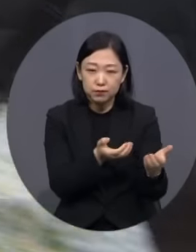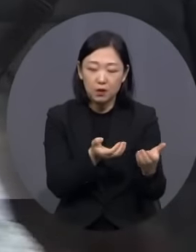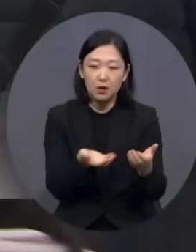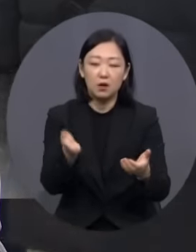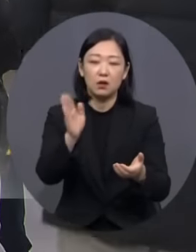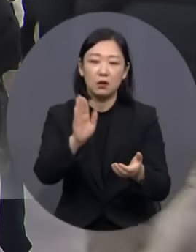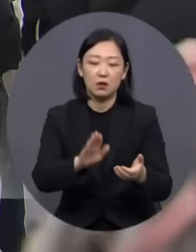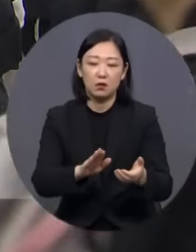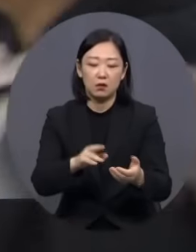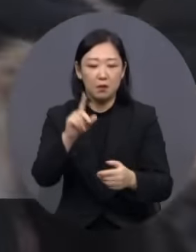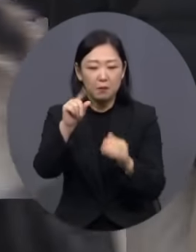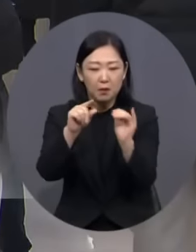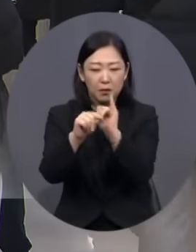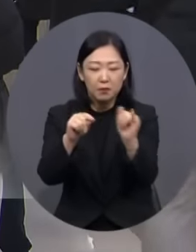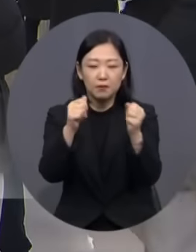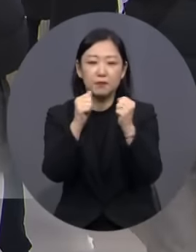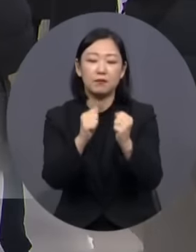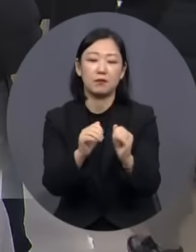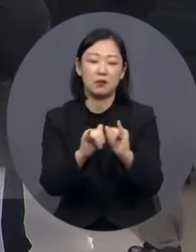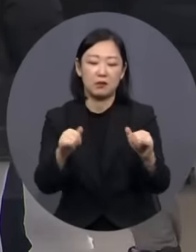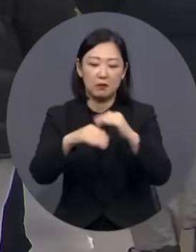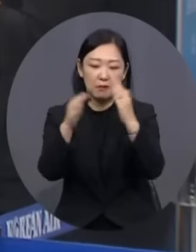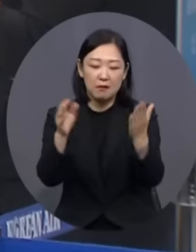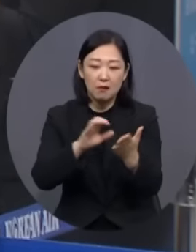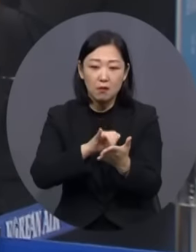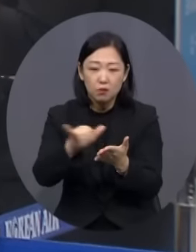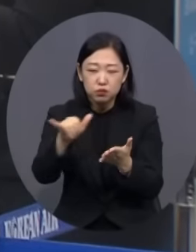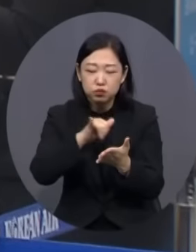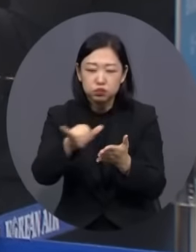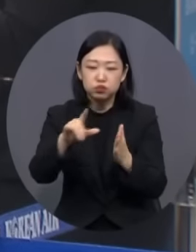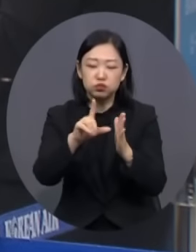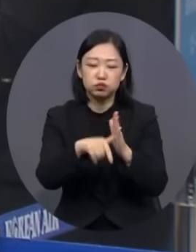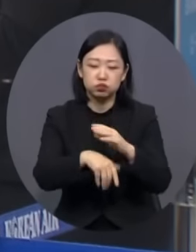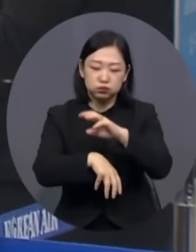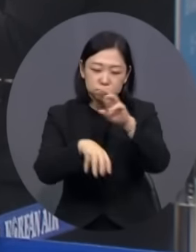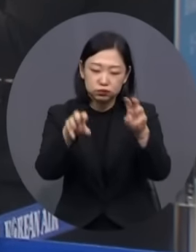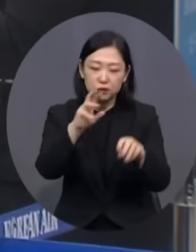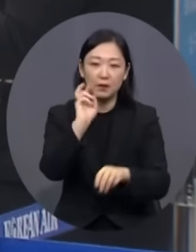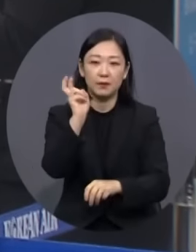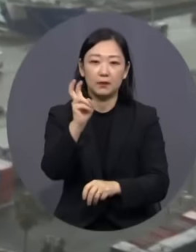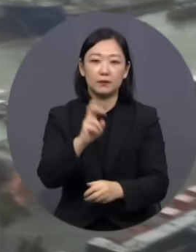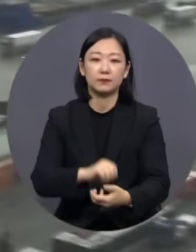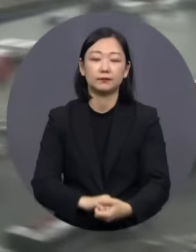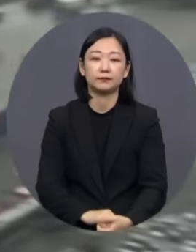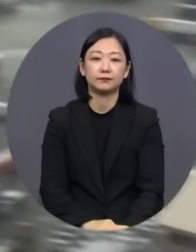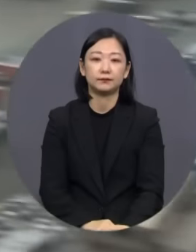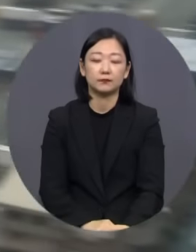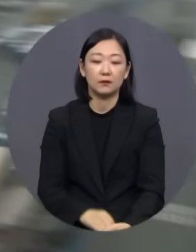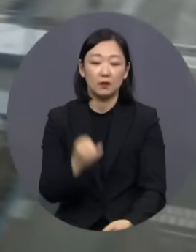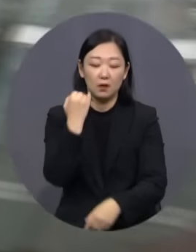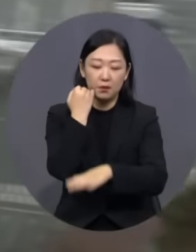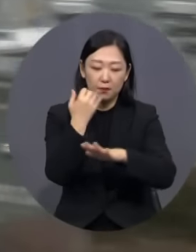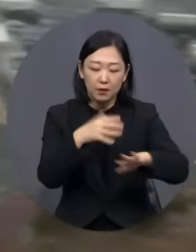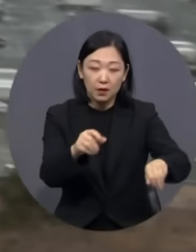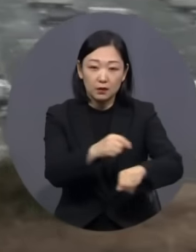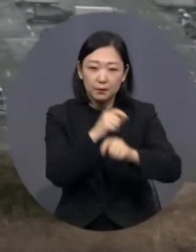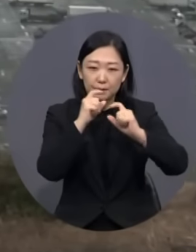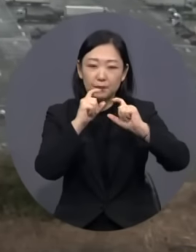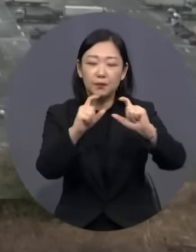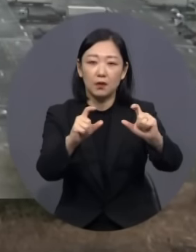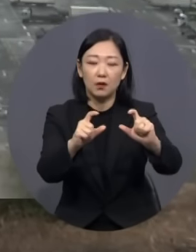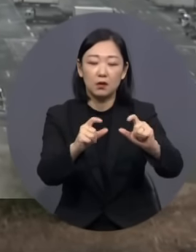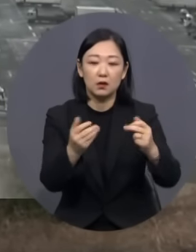결항에 만 명이 넘는 체류객들이 다 빠져나가기까지는 시간이 걸릴 것으로 보입니다. 제주 앞바다에도 풍랑특보가